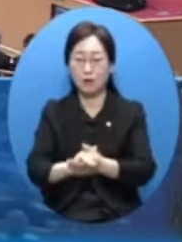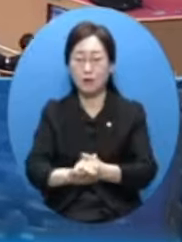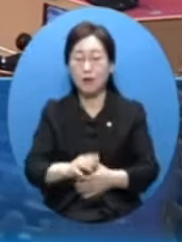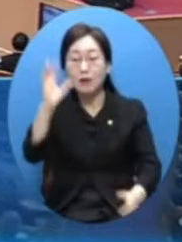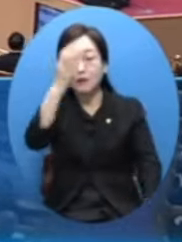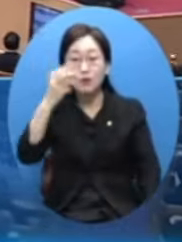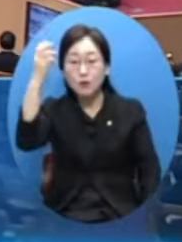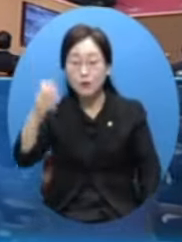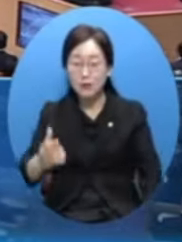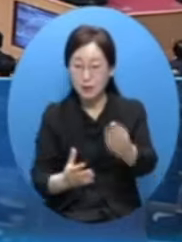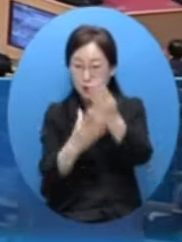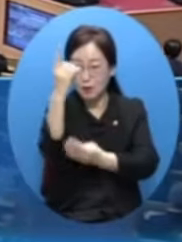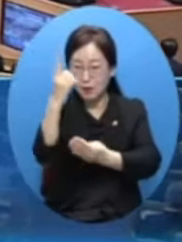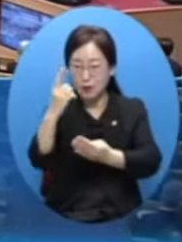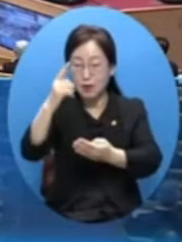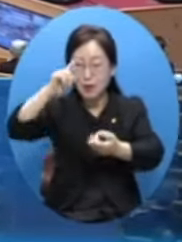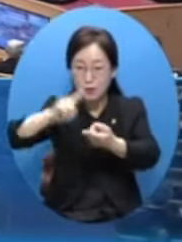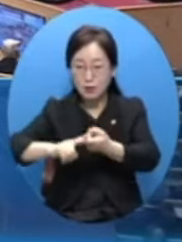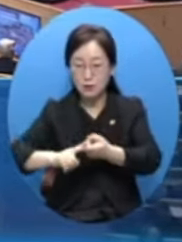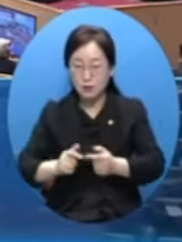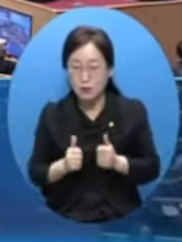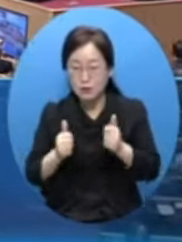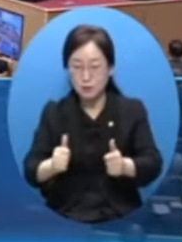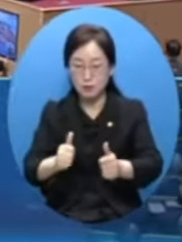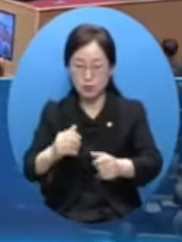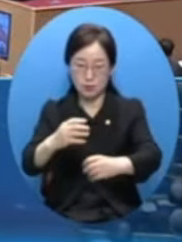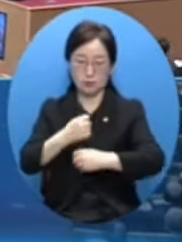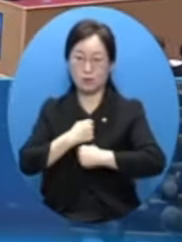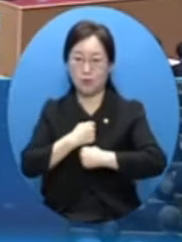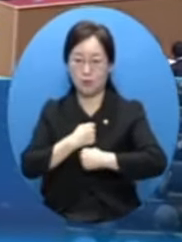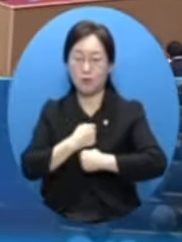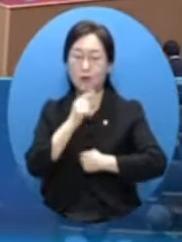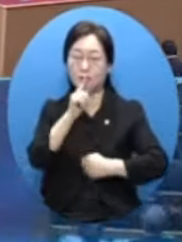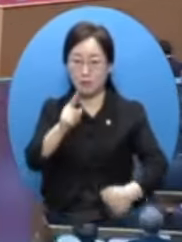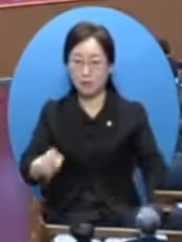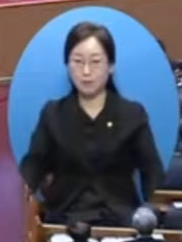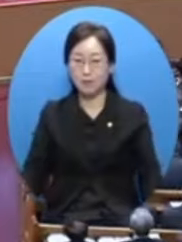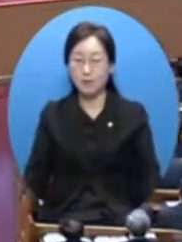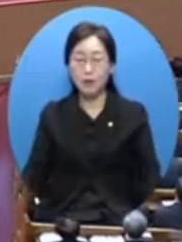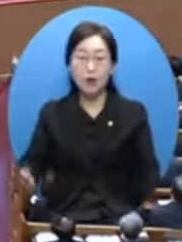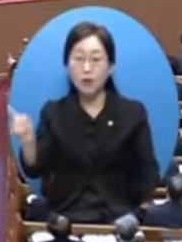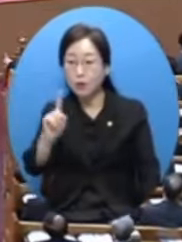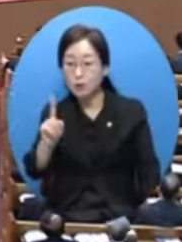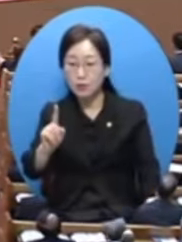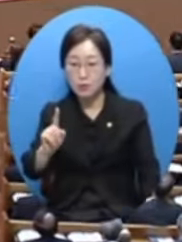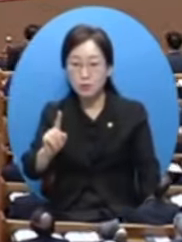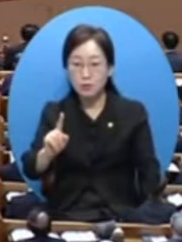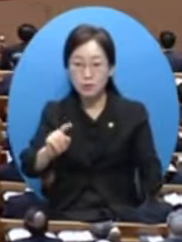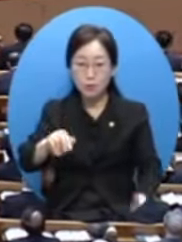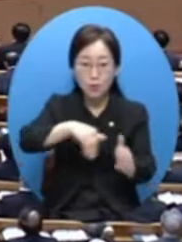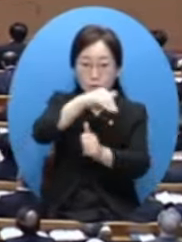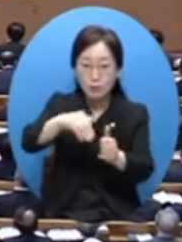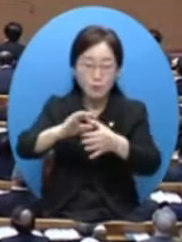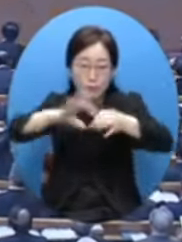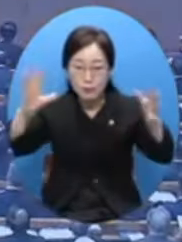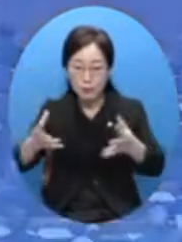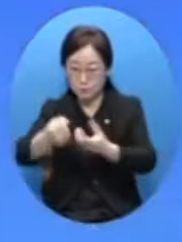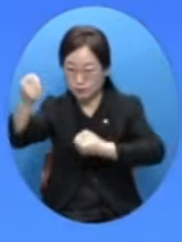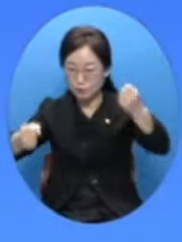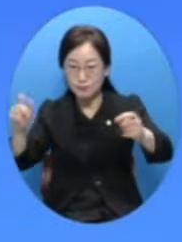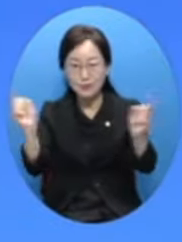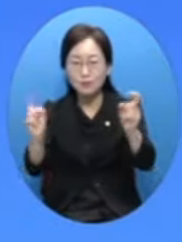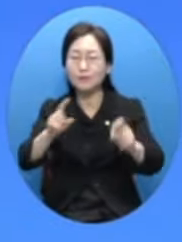성령이 하나 되게 하신 것을 힘써 지키라. 어떤 경우에도 분열과 다툼은 안 되는